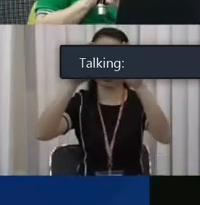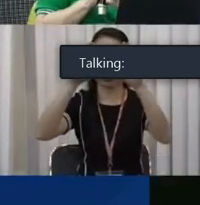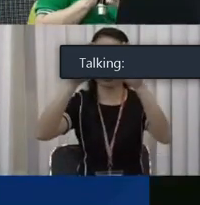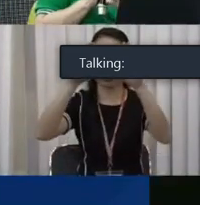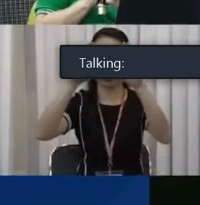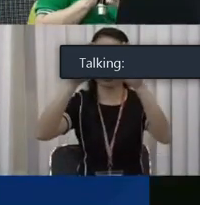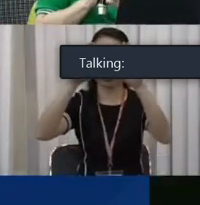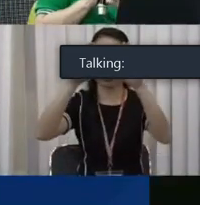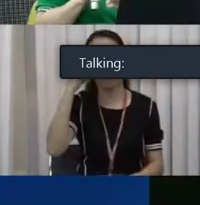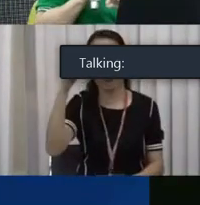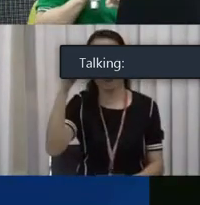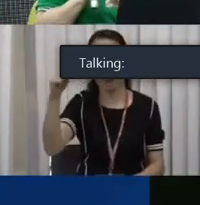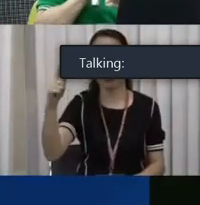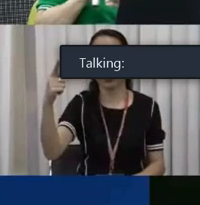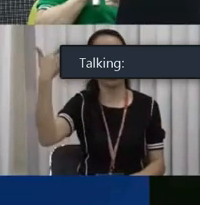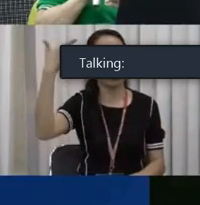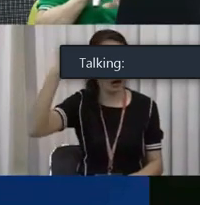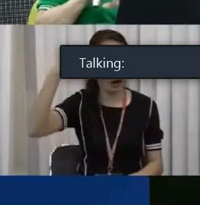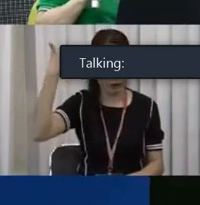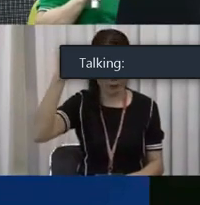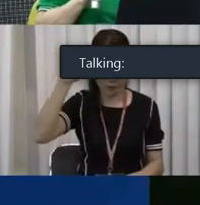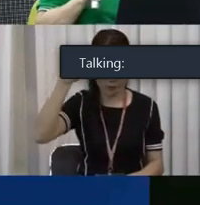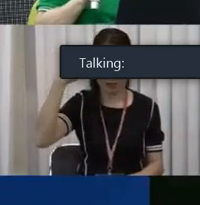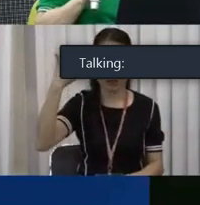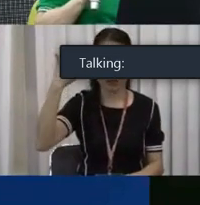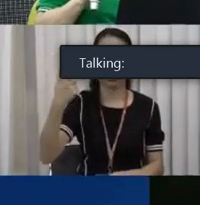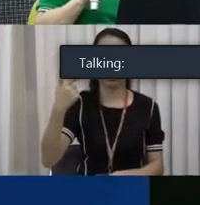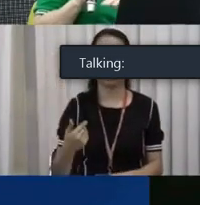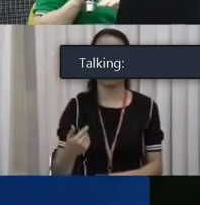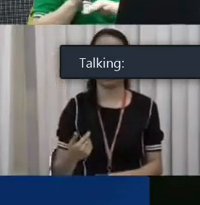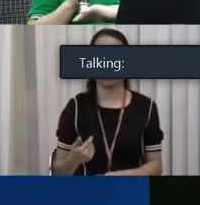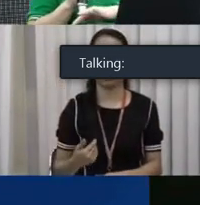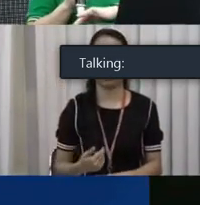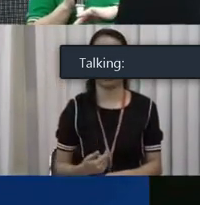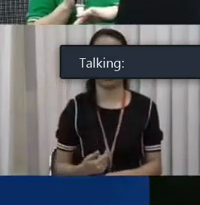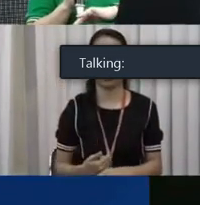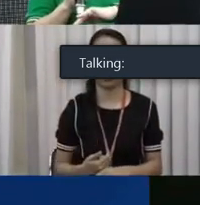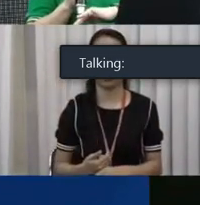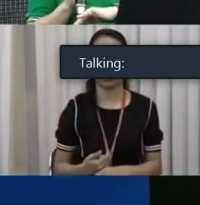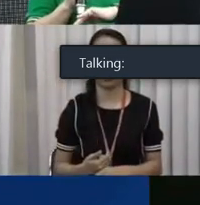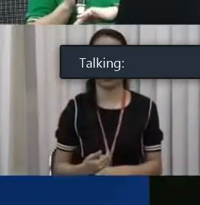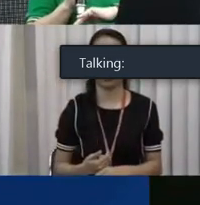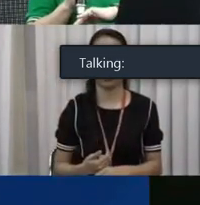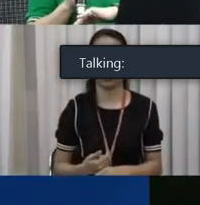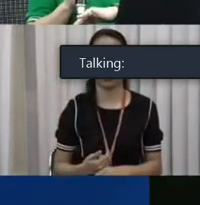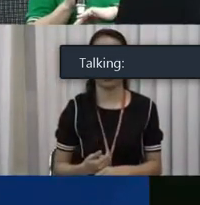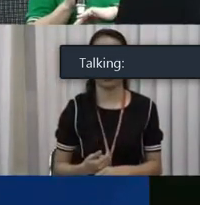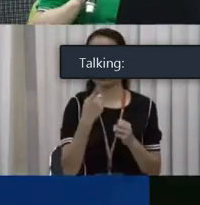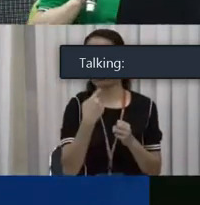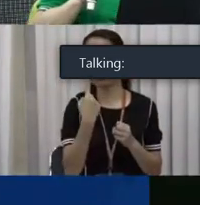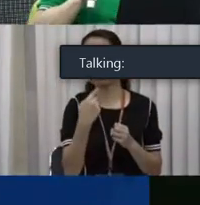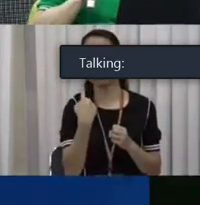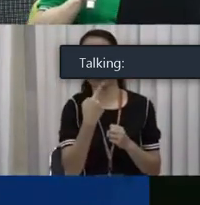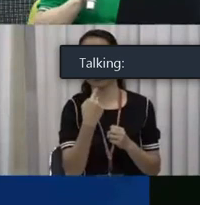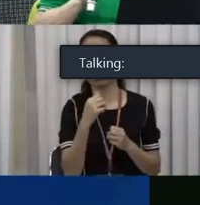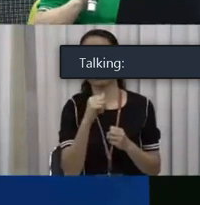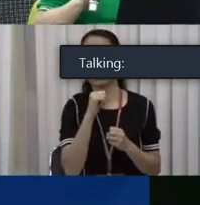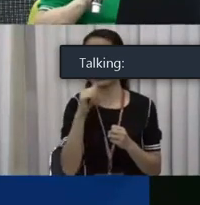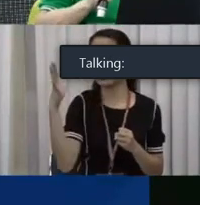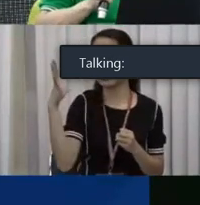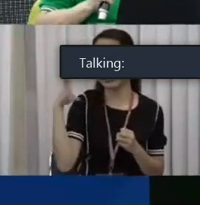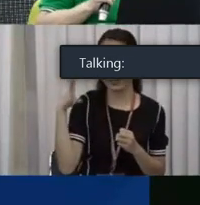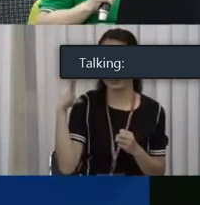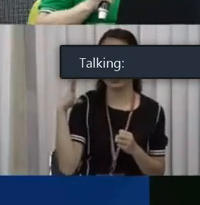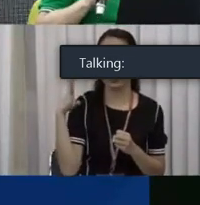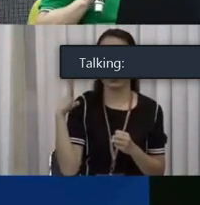civil service eligibility for government. So katong wa pa nakatrabaho private,